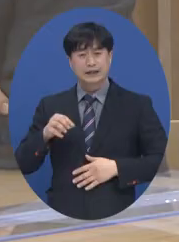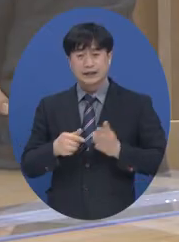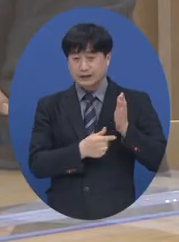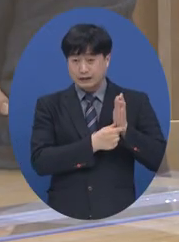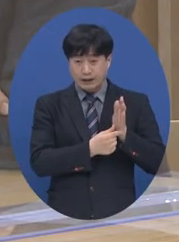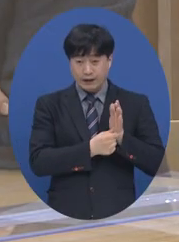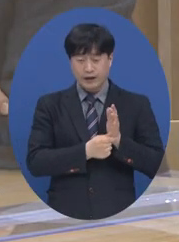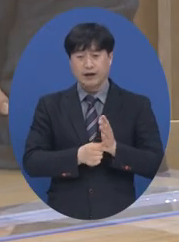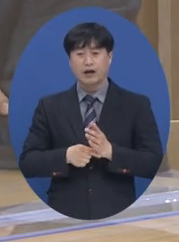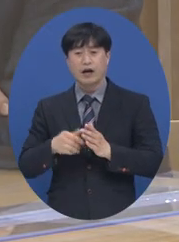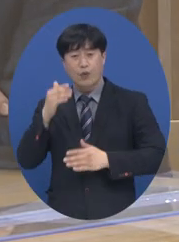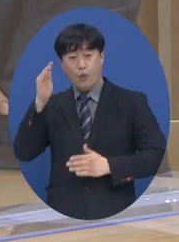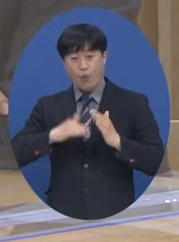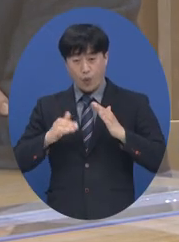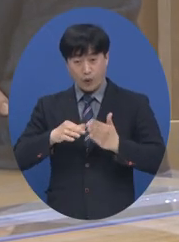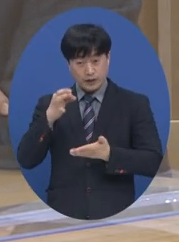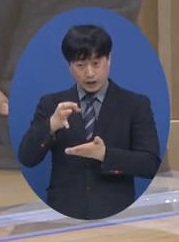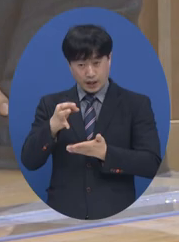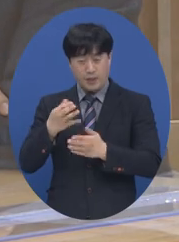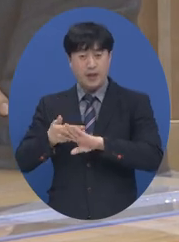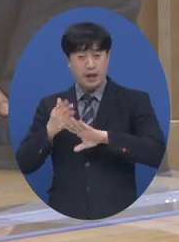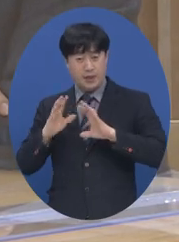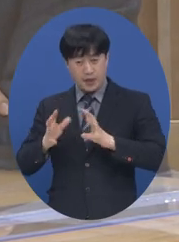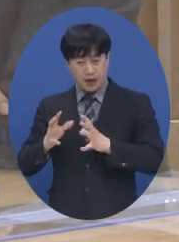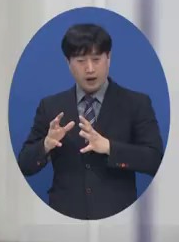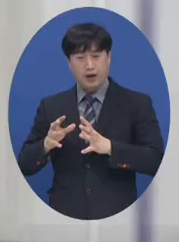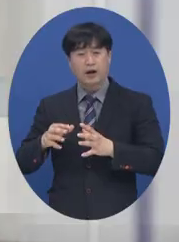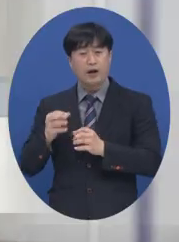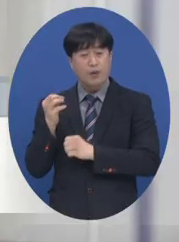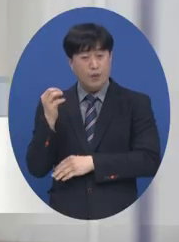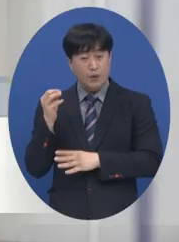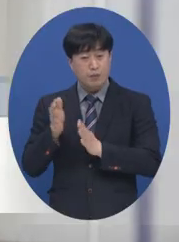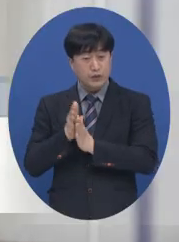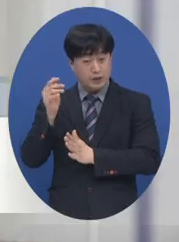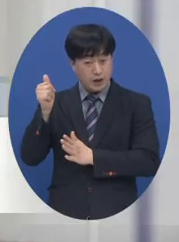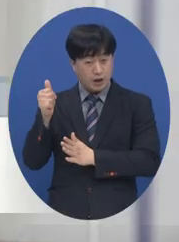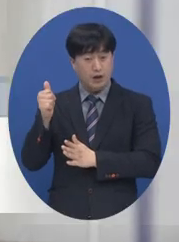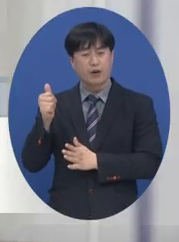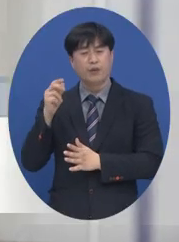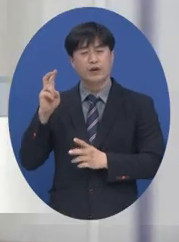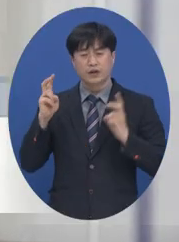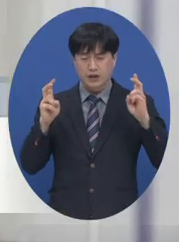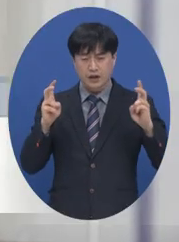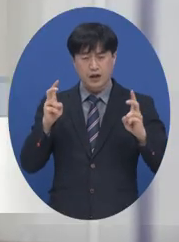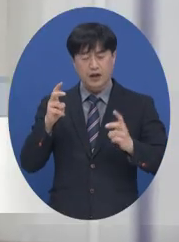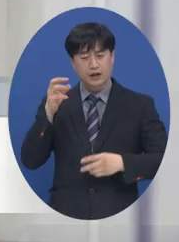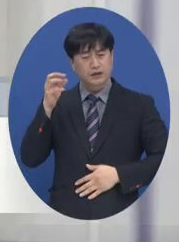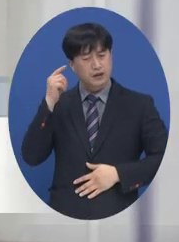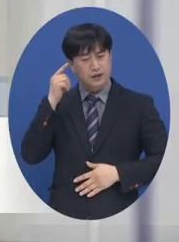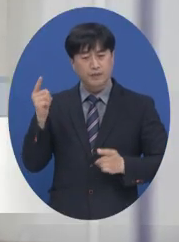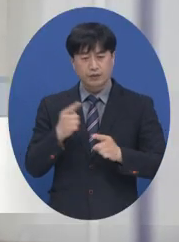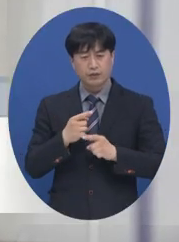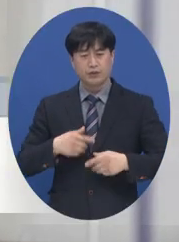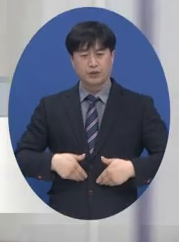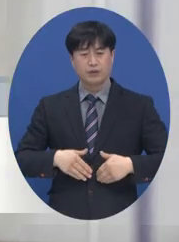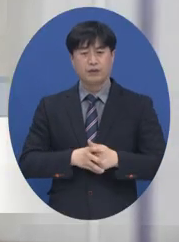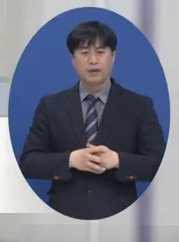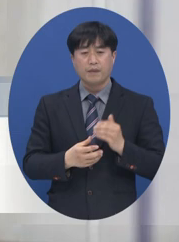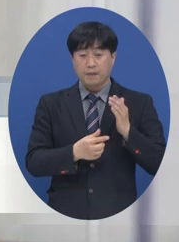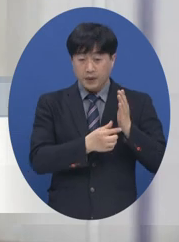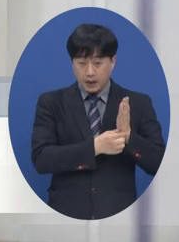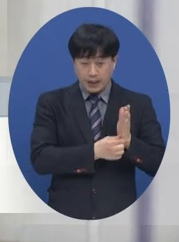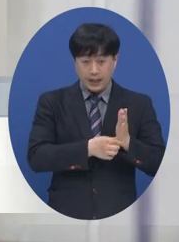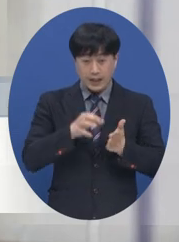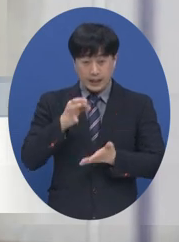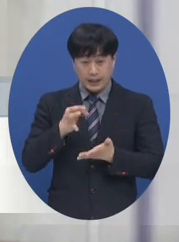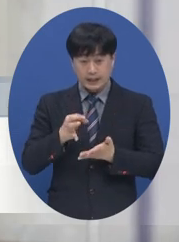부족과 외국계 기업 문제 해결이 시급하다고 지적했습니다. 브랜드의 가치가 가맹점과 대리점과 함께